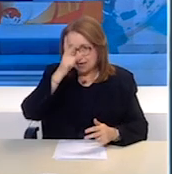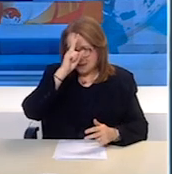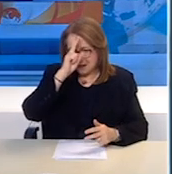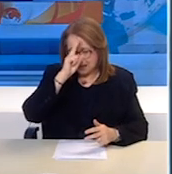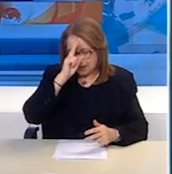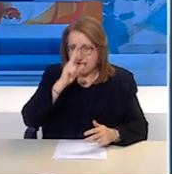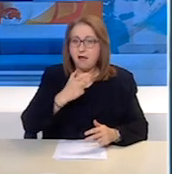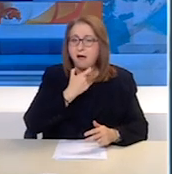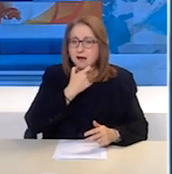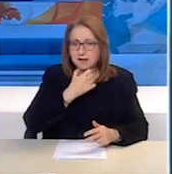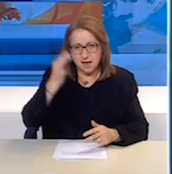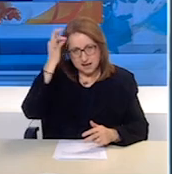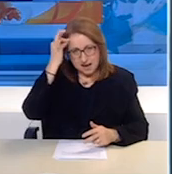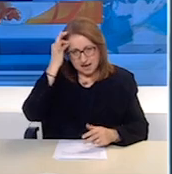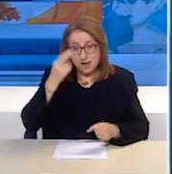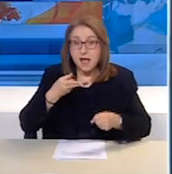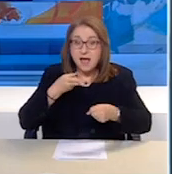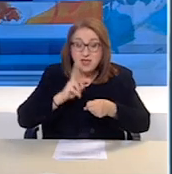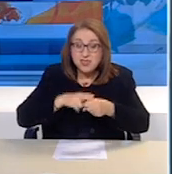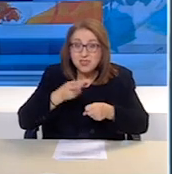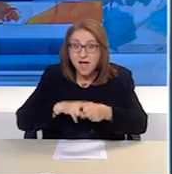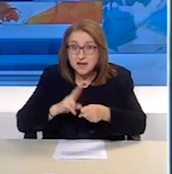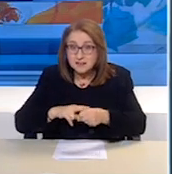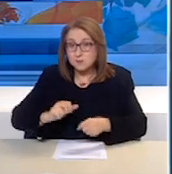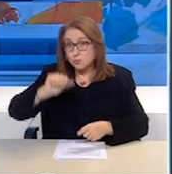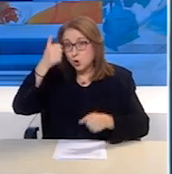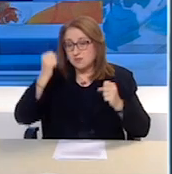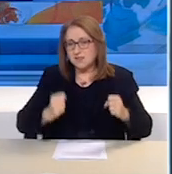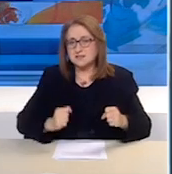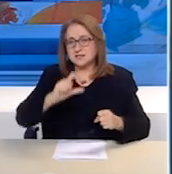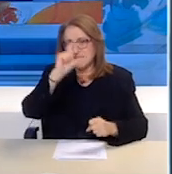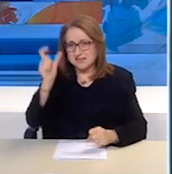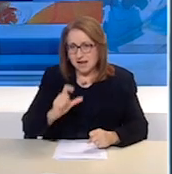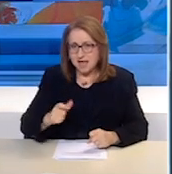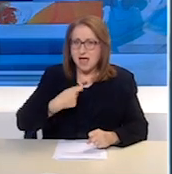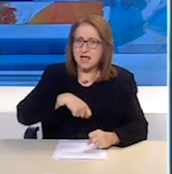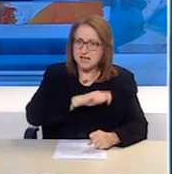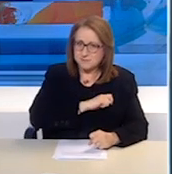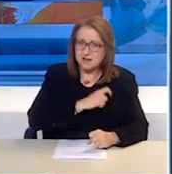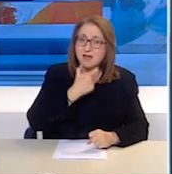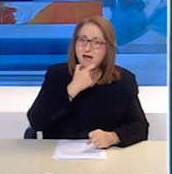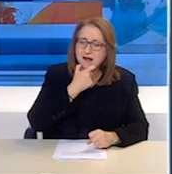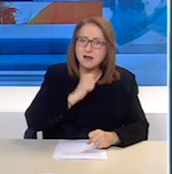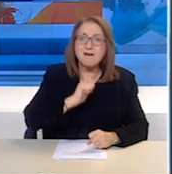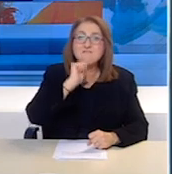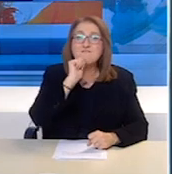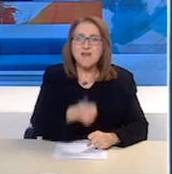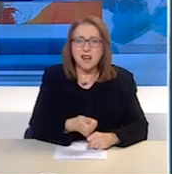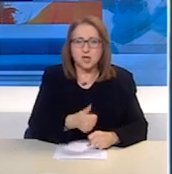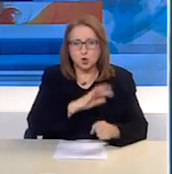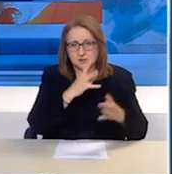Γαλλία, και κατά σειρά αριθμού θανάτων η Ιταλία, η Ισπανία, η Γαλλία, το Ηνωμένο Βασίλειο και το Βέλγιο.